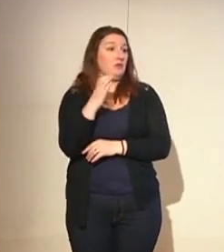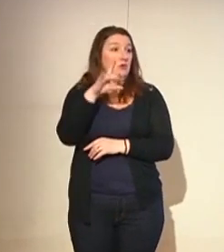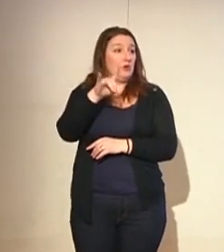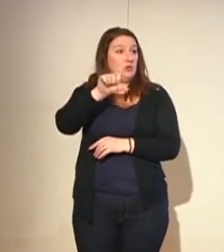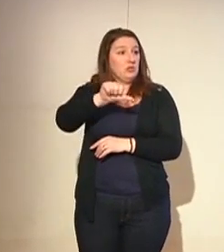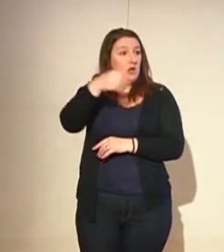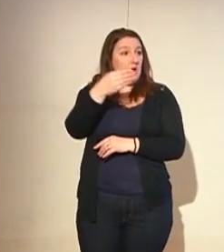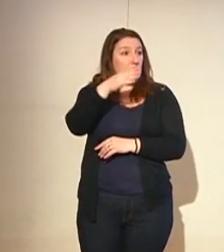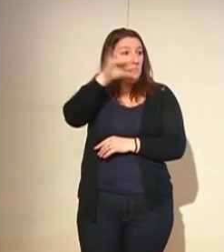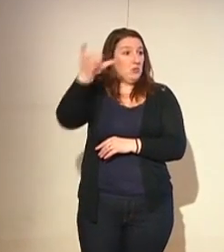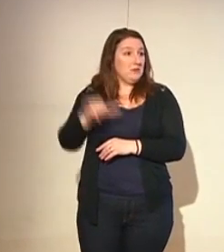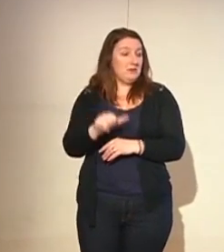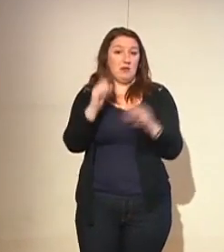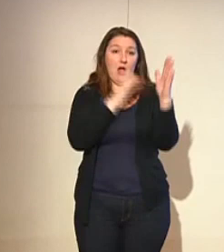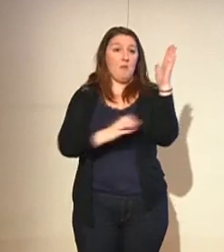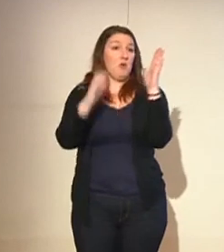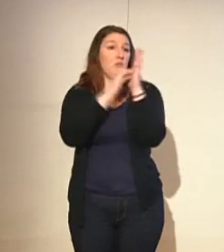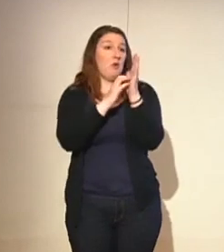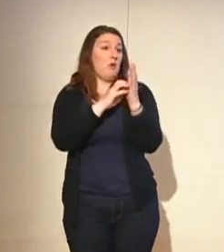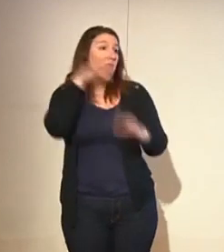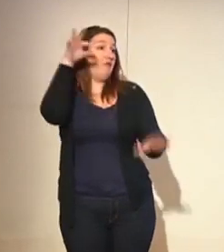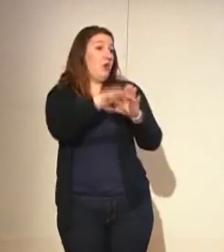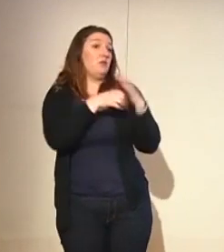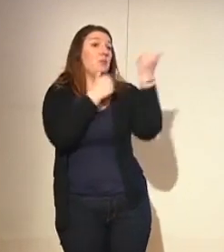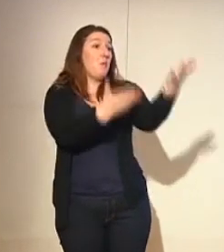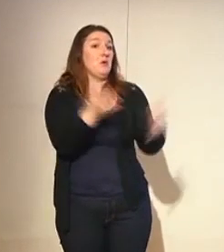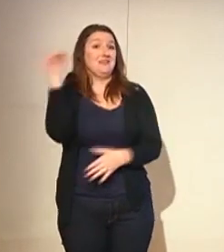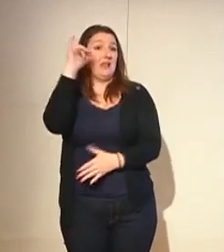au voix qui est pour